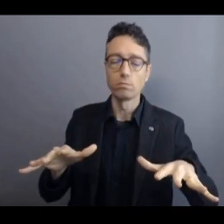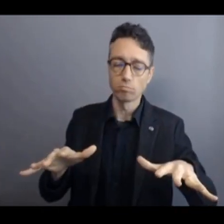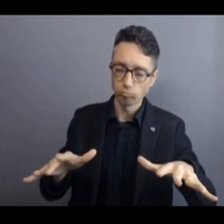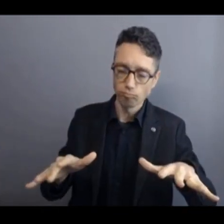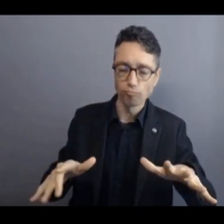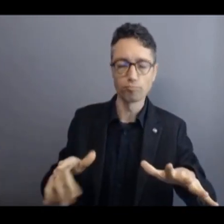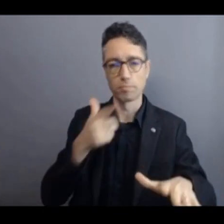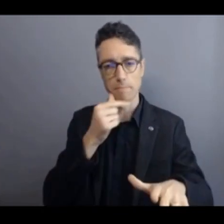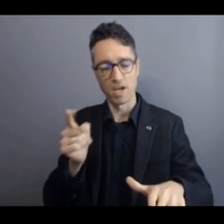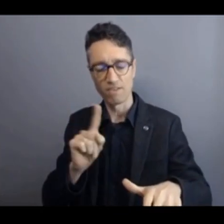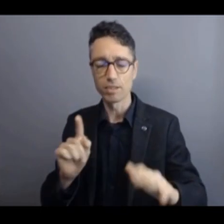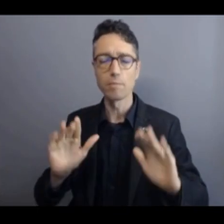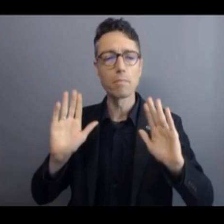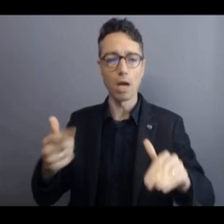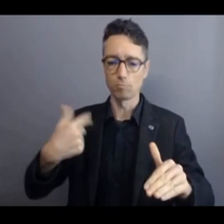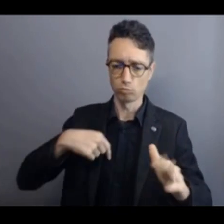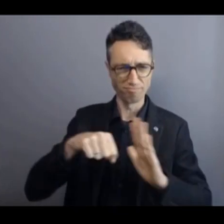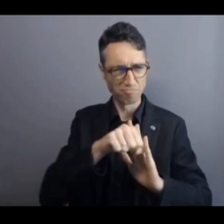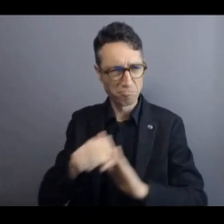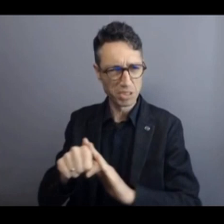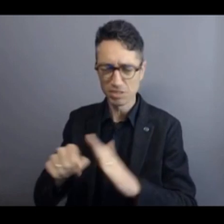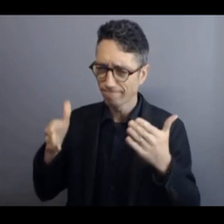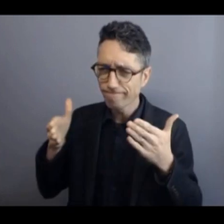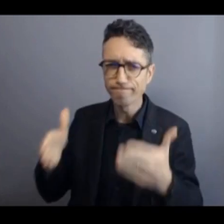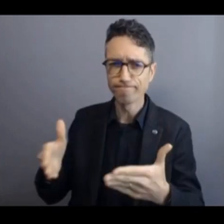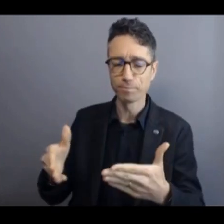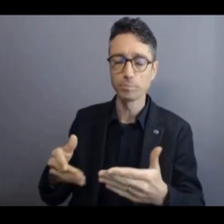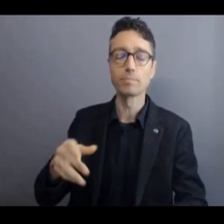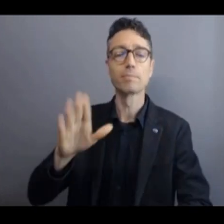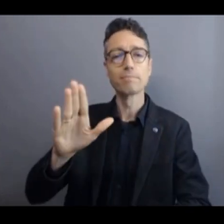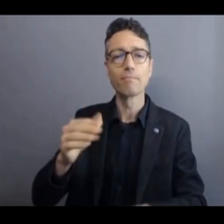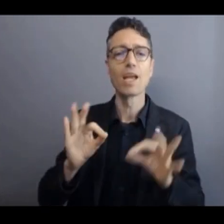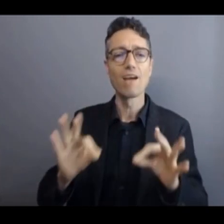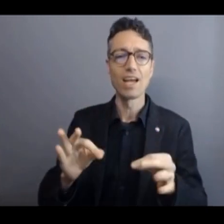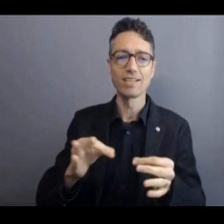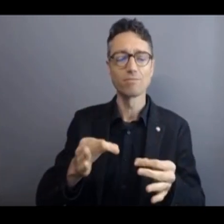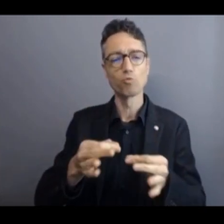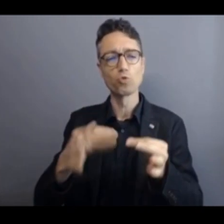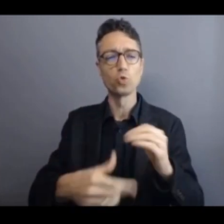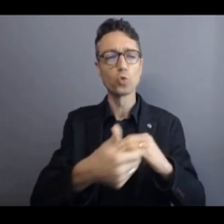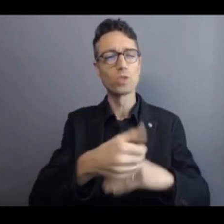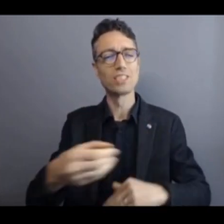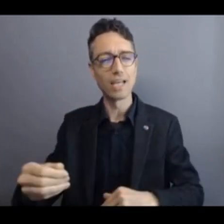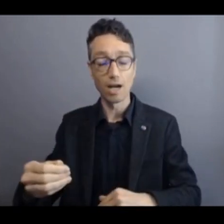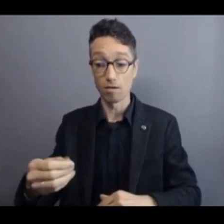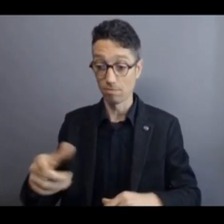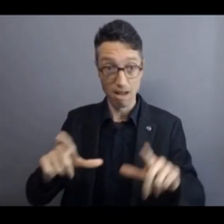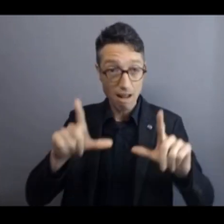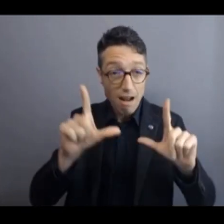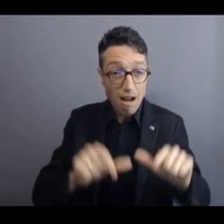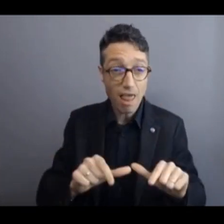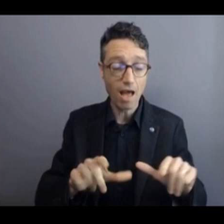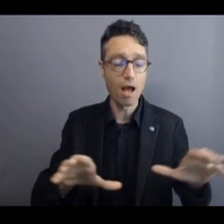priorité, sachant que sur les solutions digitales, toutes les équipes et tous les développeurs sont formés aux